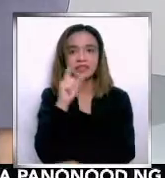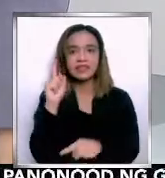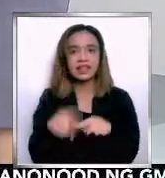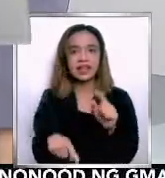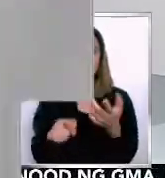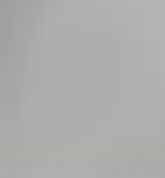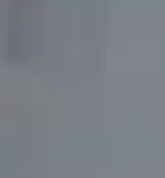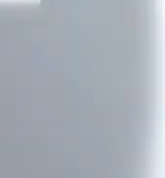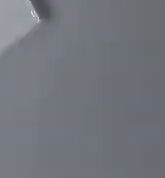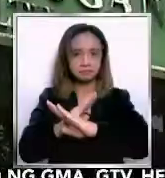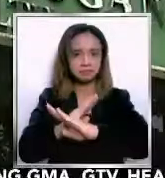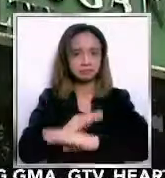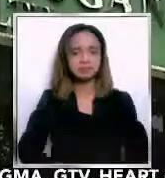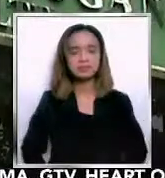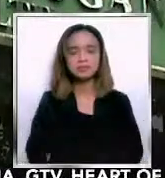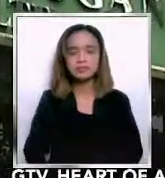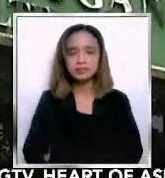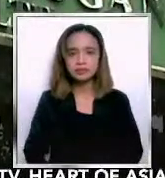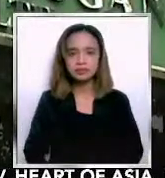Son.